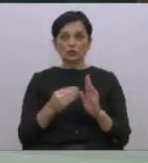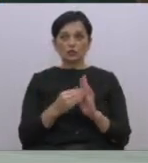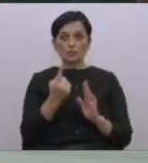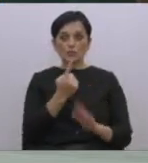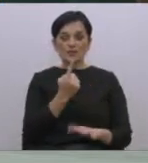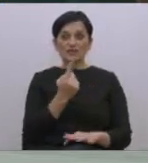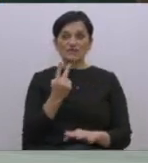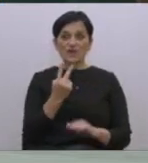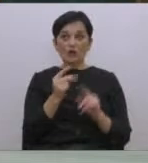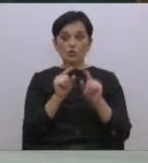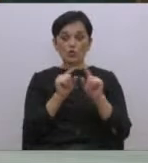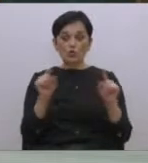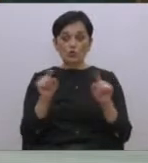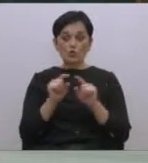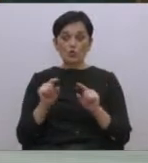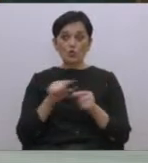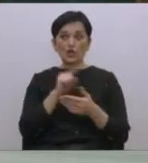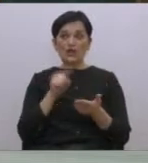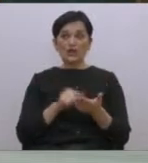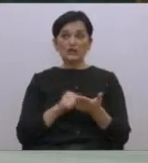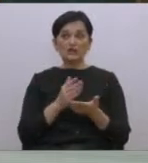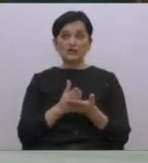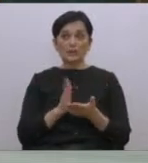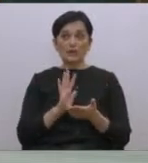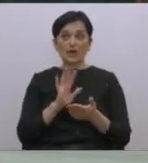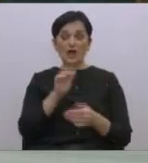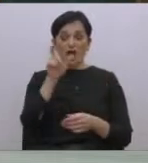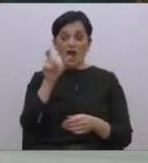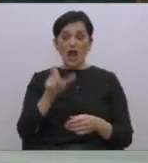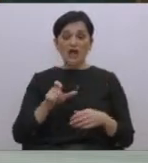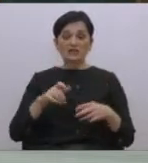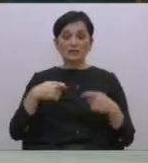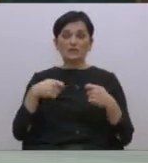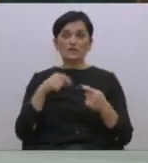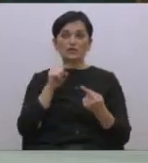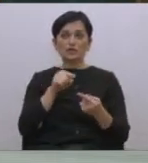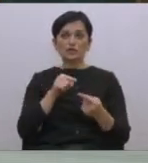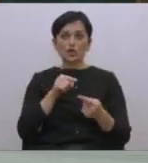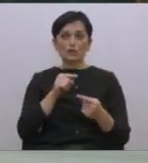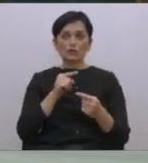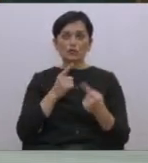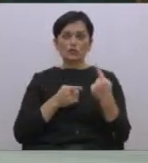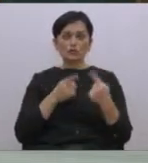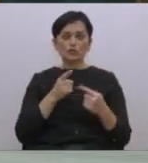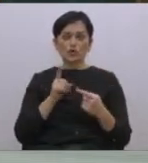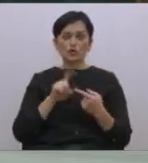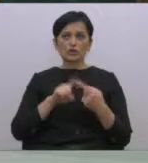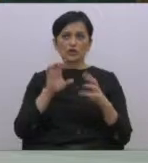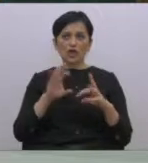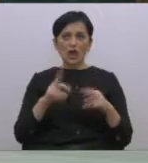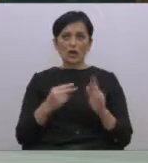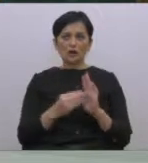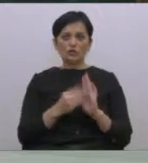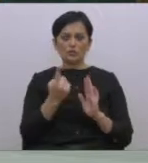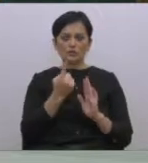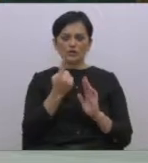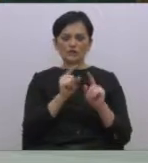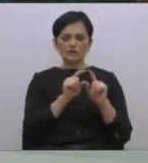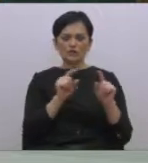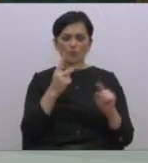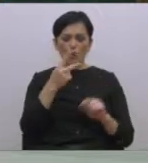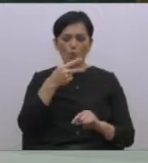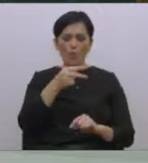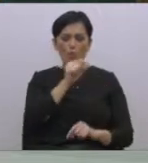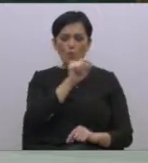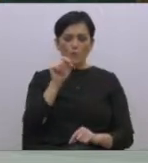და მეორე მუხლებთან კითხვები არ არის ადამიანთ ვაჭრობის წინააღმდეგ ბრძოლის შესახებ კანონშიცვლილება პირველ მუხლის ორ პუნქტთან